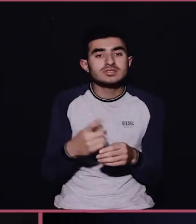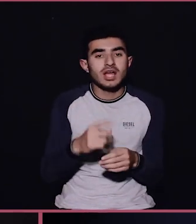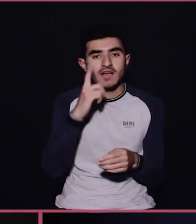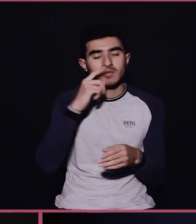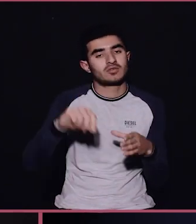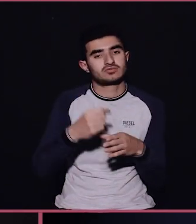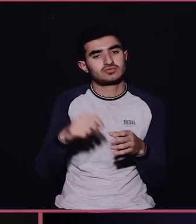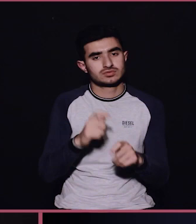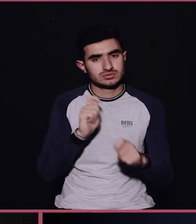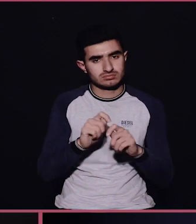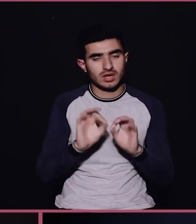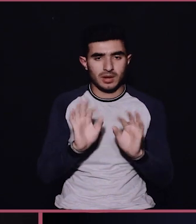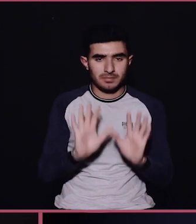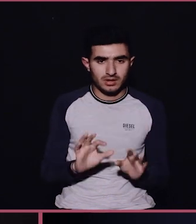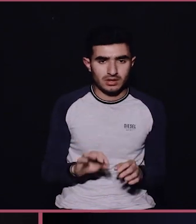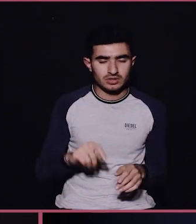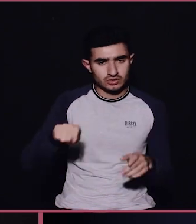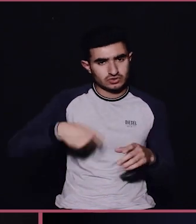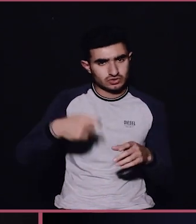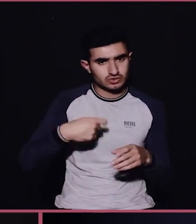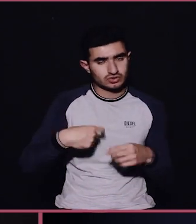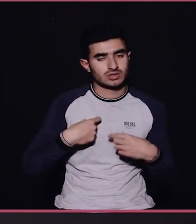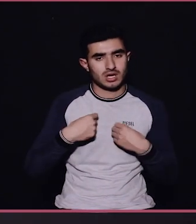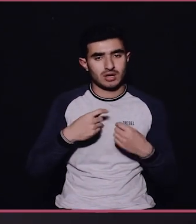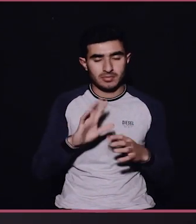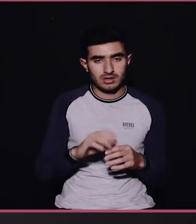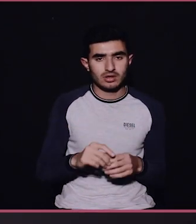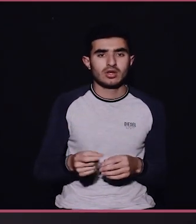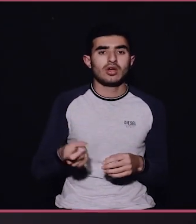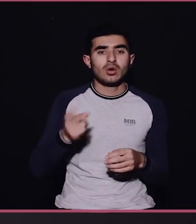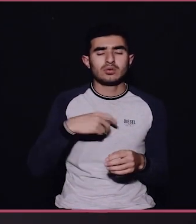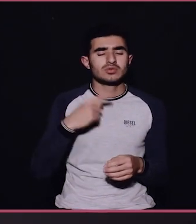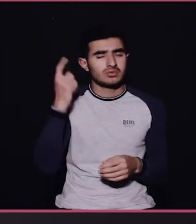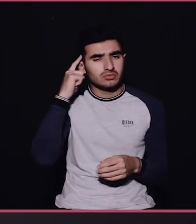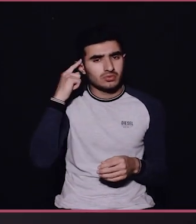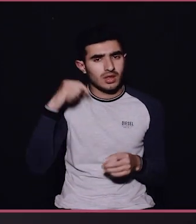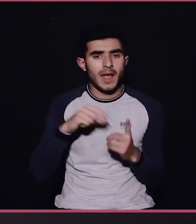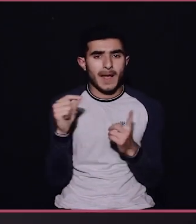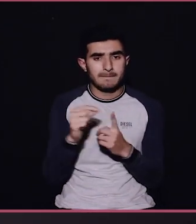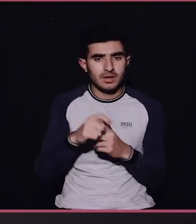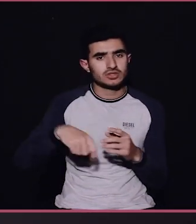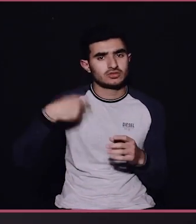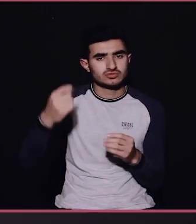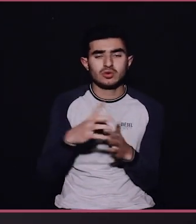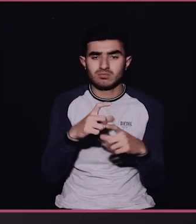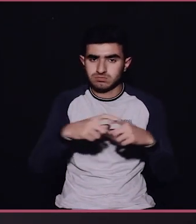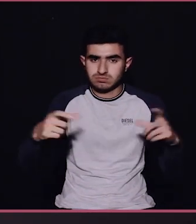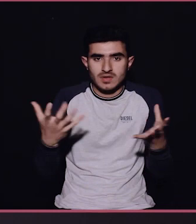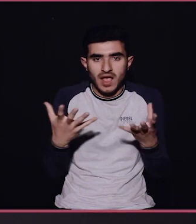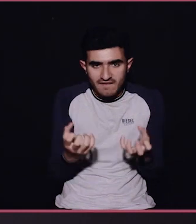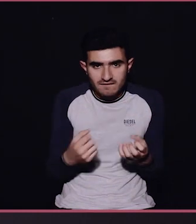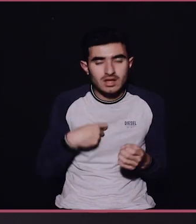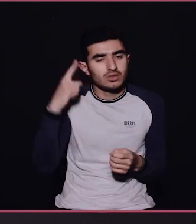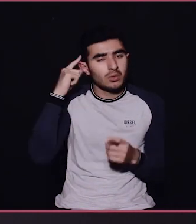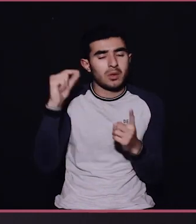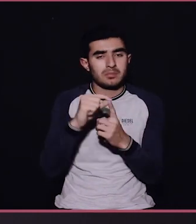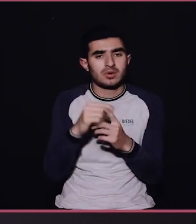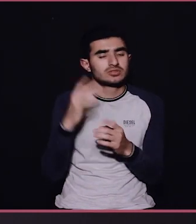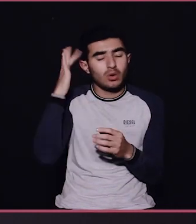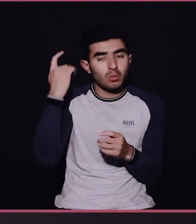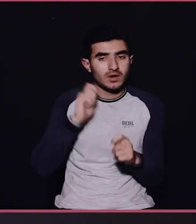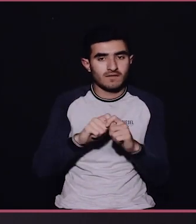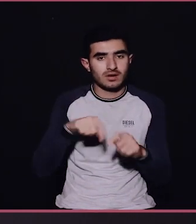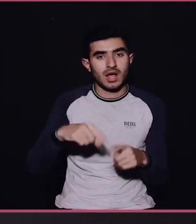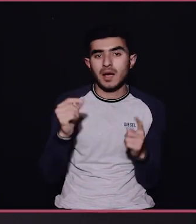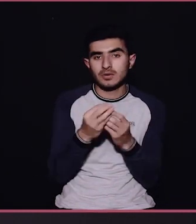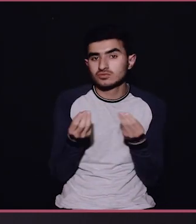یہ تو ایک پرپیچول افیکٹ ہے. سو جو پروڈکٹ ہے وہ نان ووون فیبرک کی ہے. پروڈکٹ کی پروڈکشن میں مین کام اسٹچنگ کا ہے.